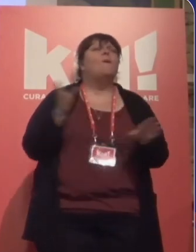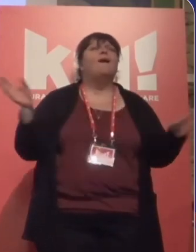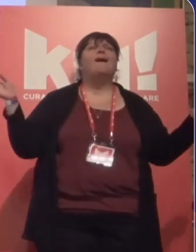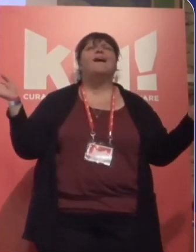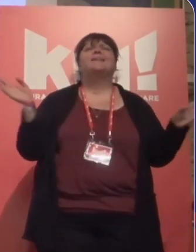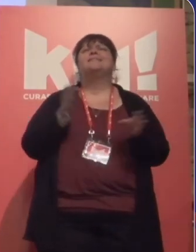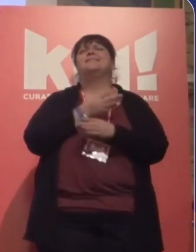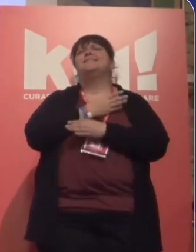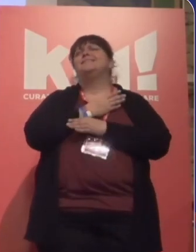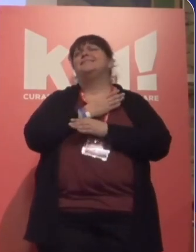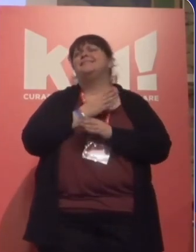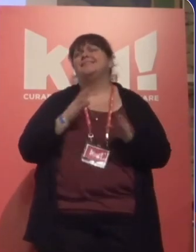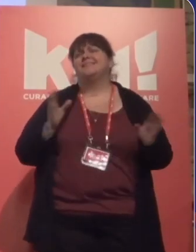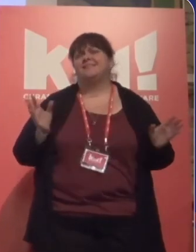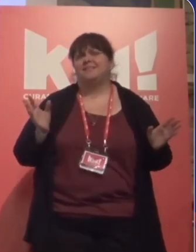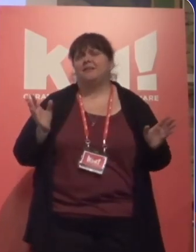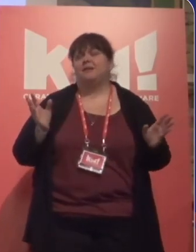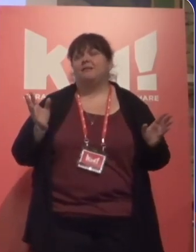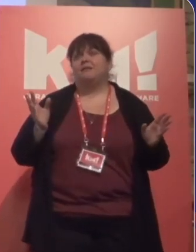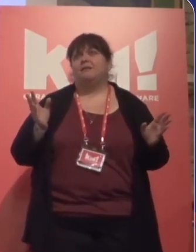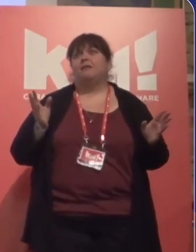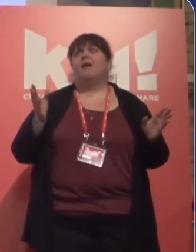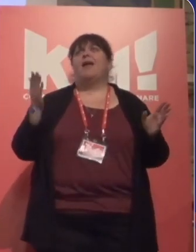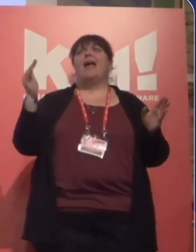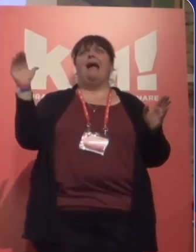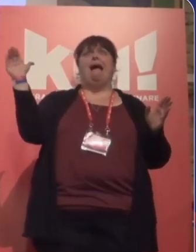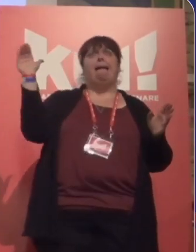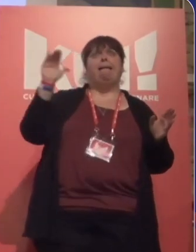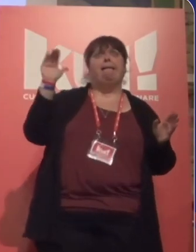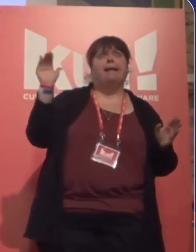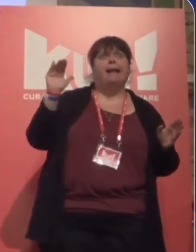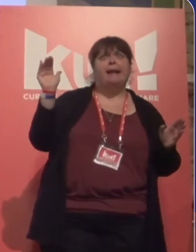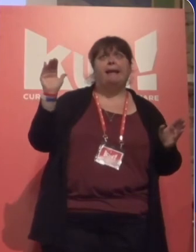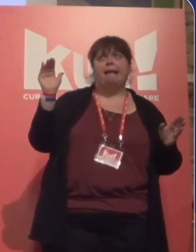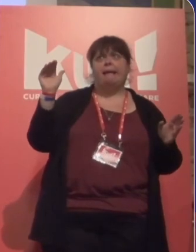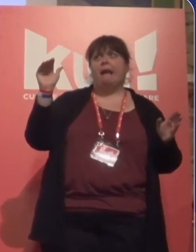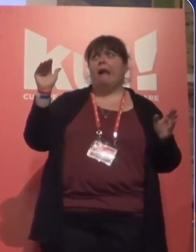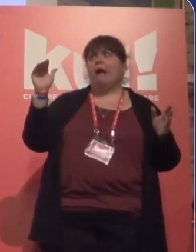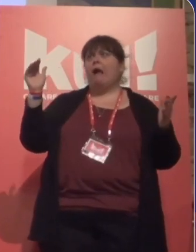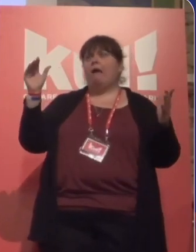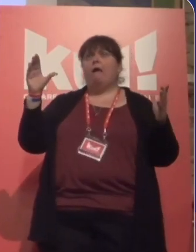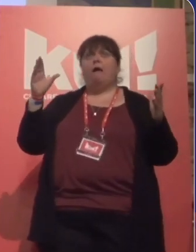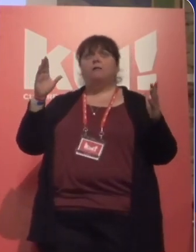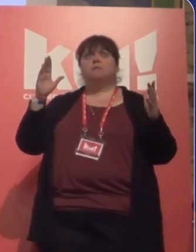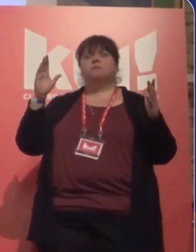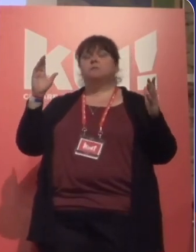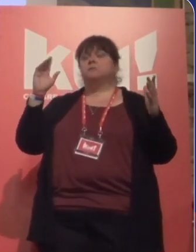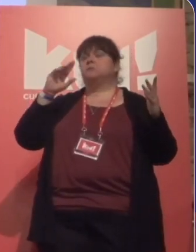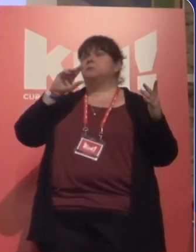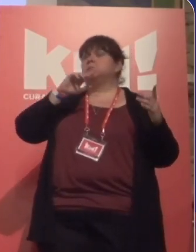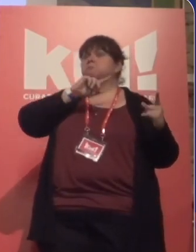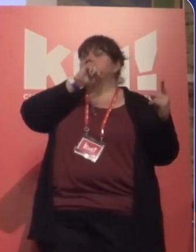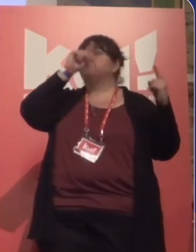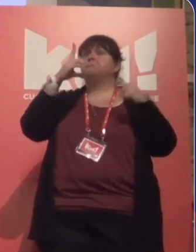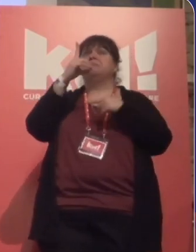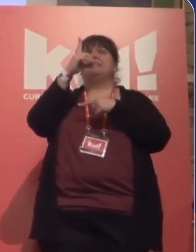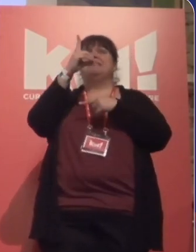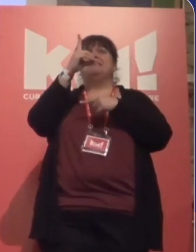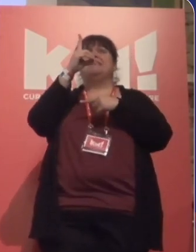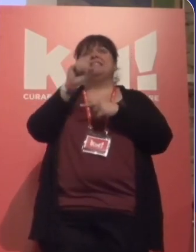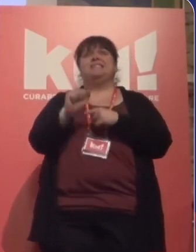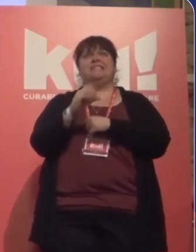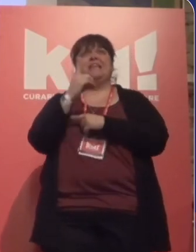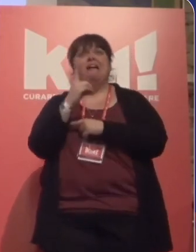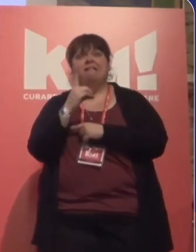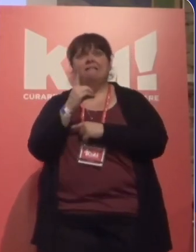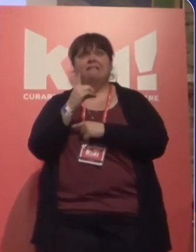ho visto che anche diversi degli incontri quasi sono giustamente soffermati su questo e